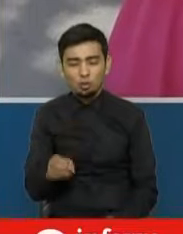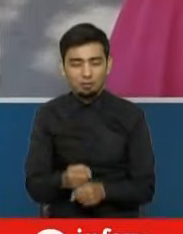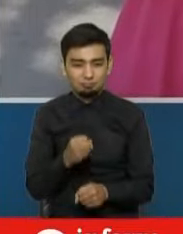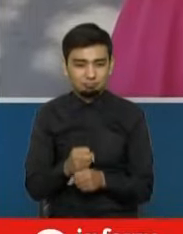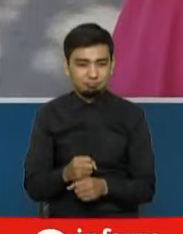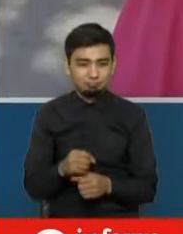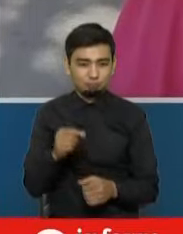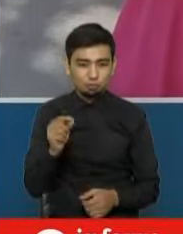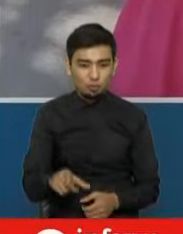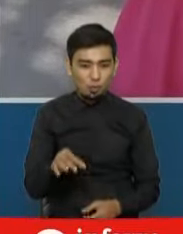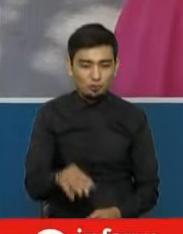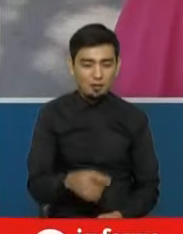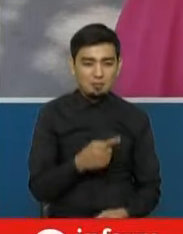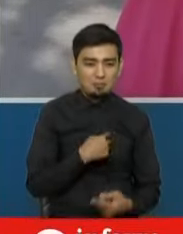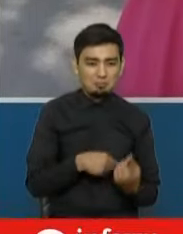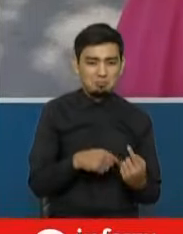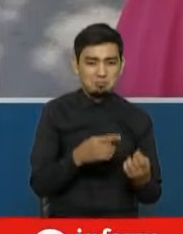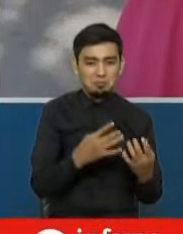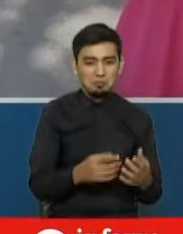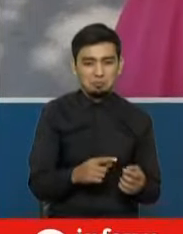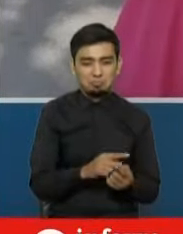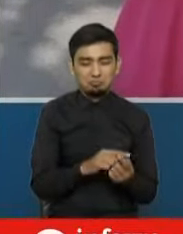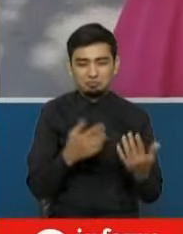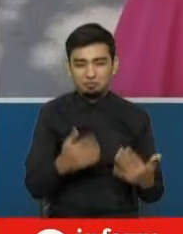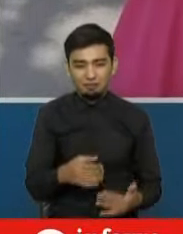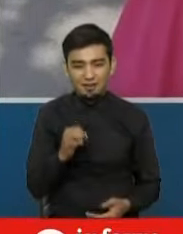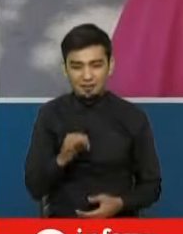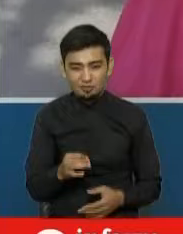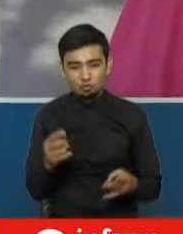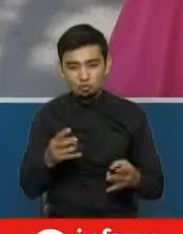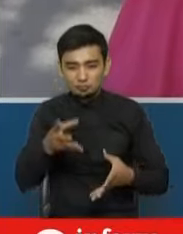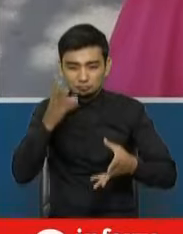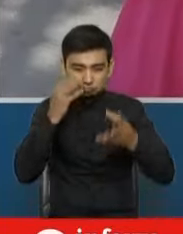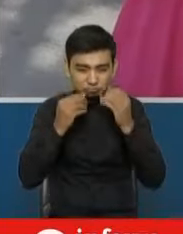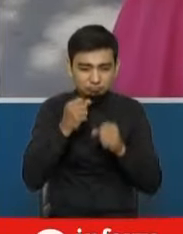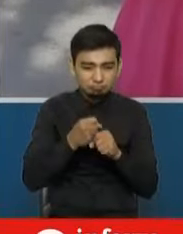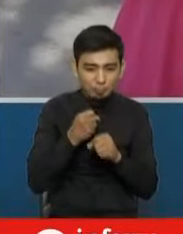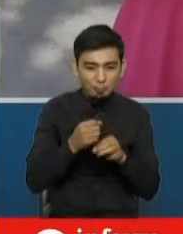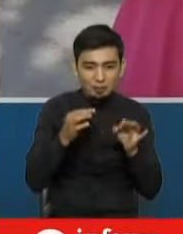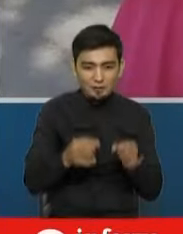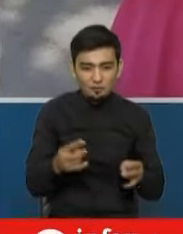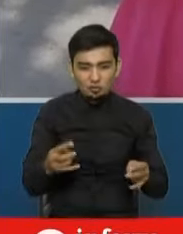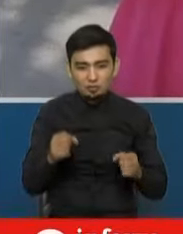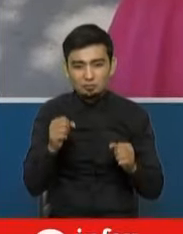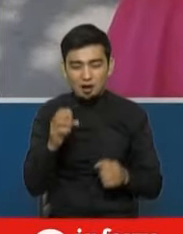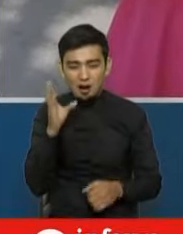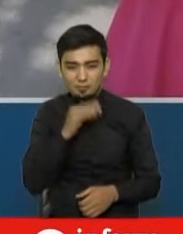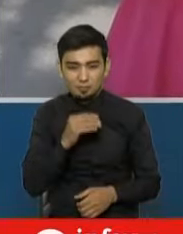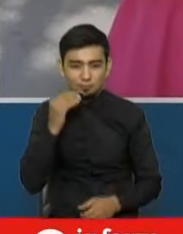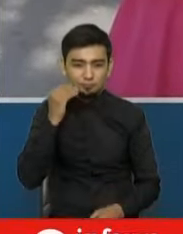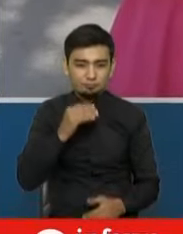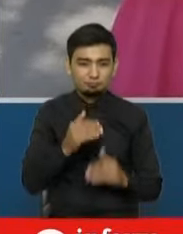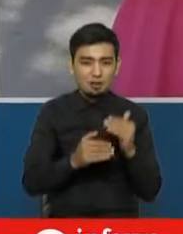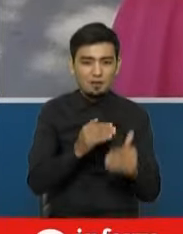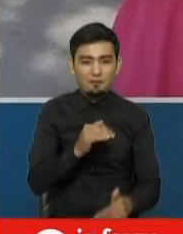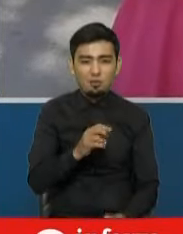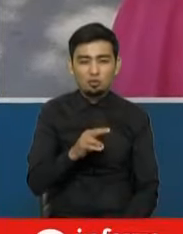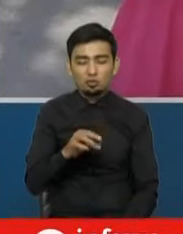Помимо поддержки бизнеса, нужно обучать население и создавать инфраструктуру. Ситуацию могут улучшить фандоматы по